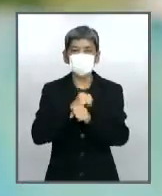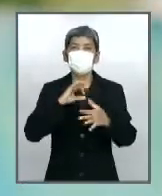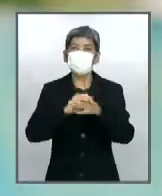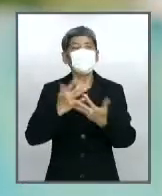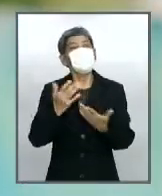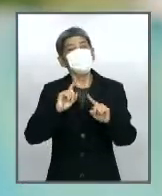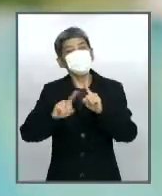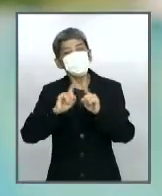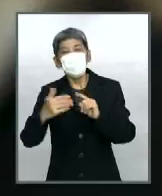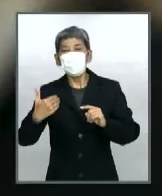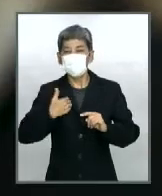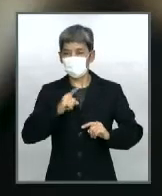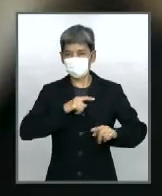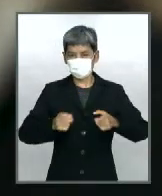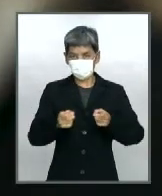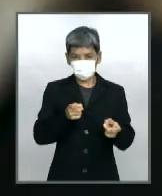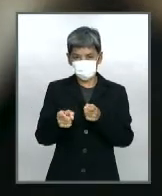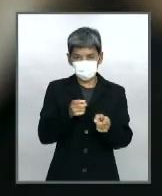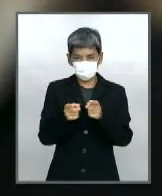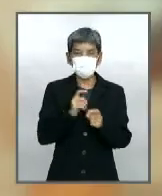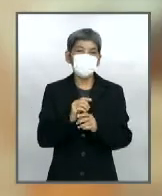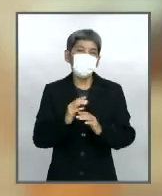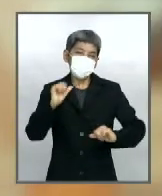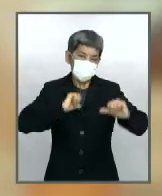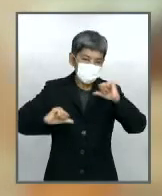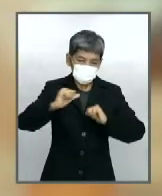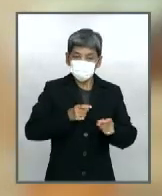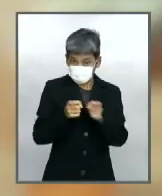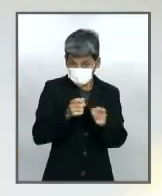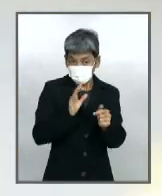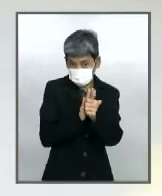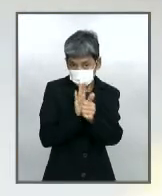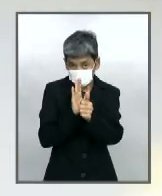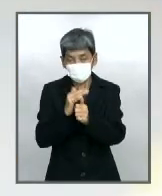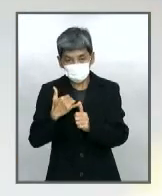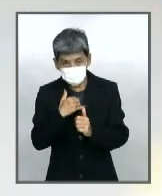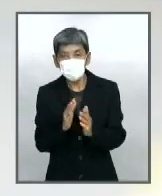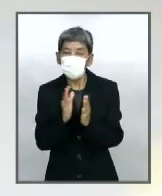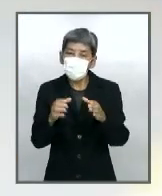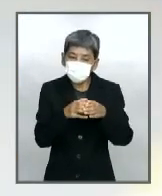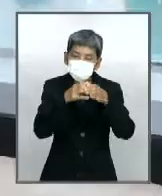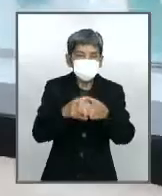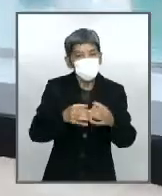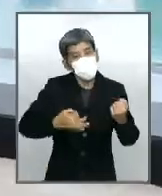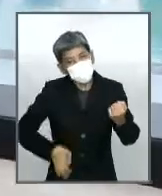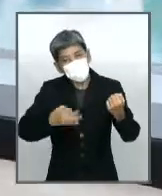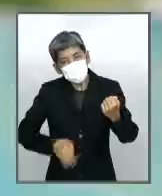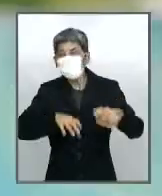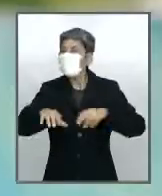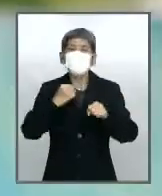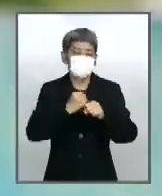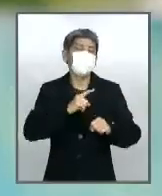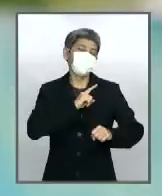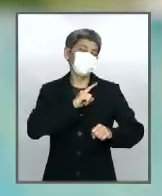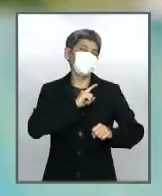งานในวงการบันเทิงค่ะก็คือเป็นผู้จัดการของศิลปินแล้วก็มีการจัดวงไปเล่นตามอีเวนต์ออร์แกไ